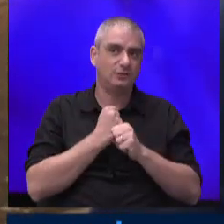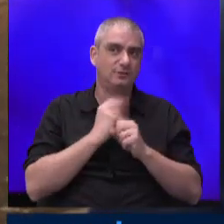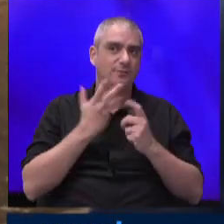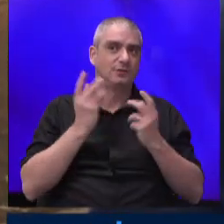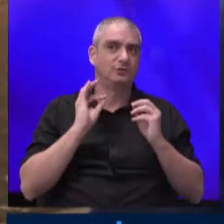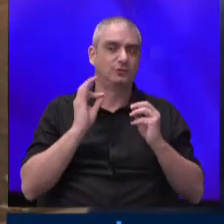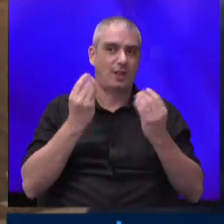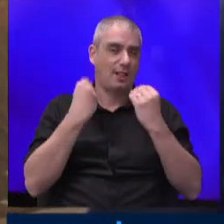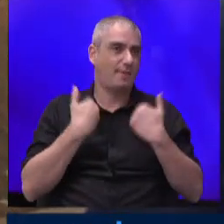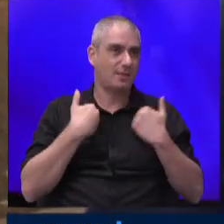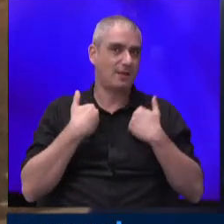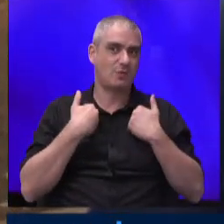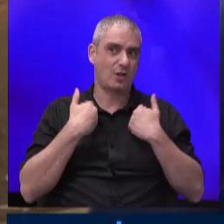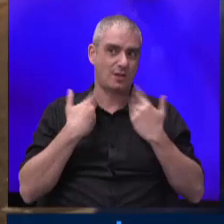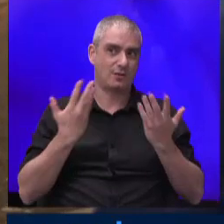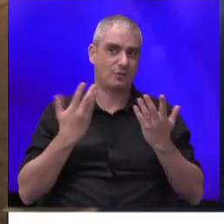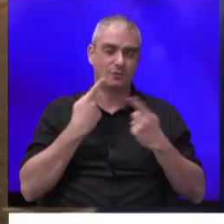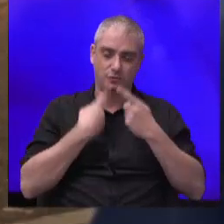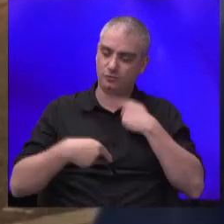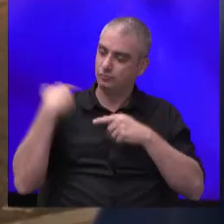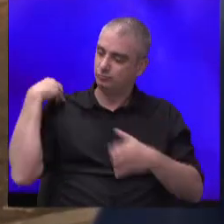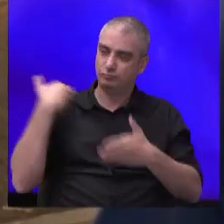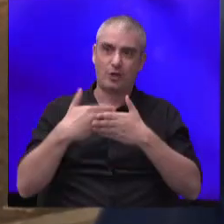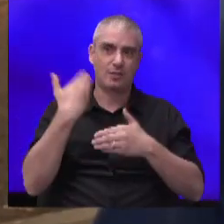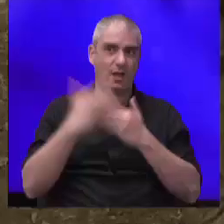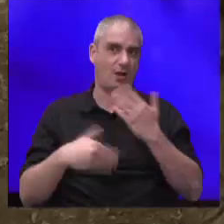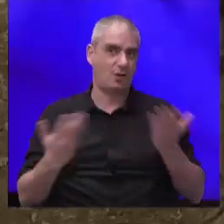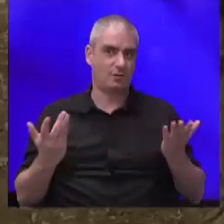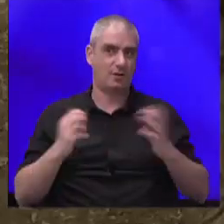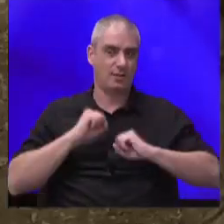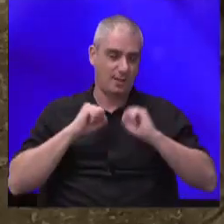בשנה האחרונה, להתנהל תחת משבר.